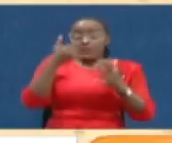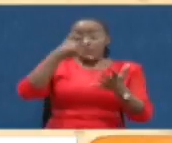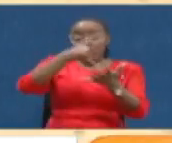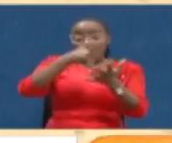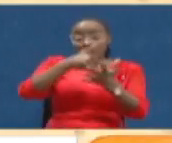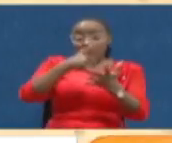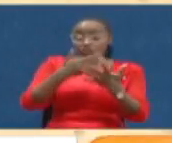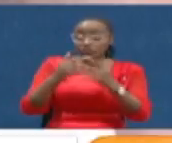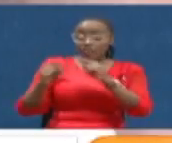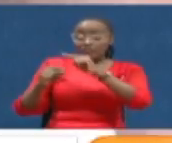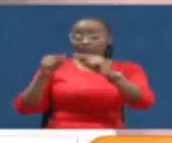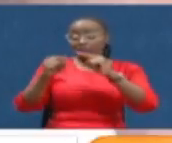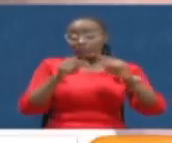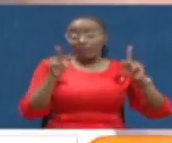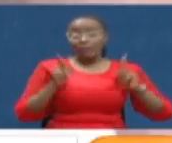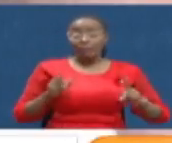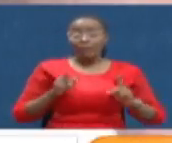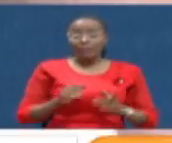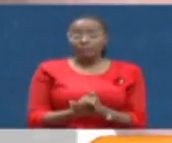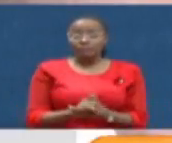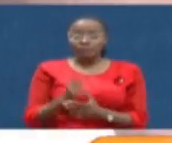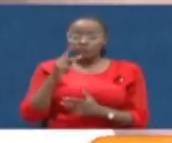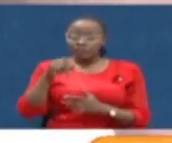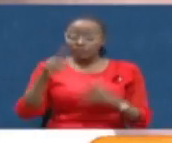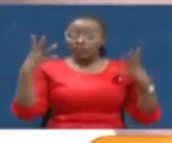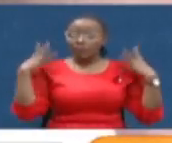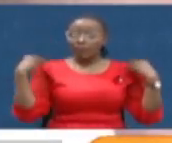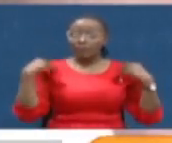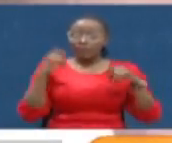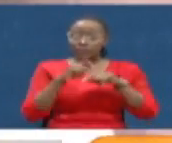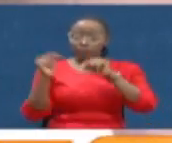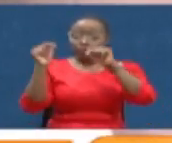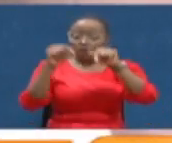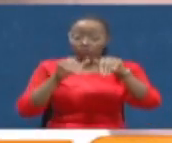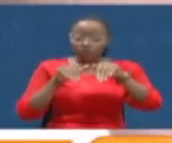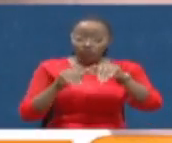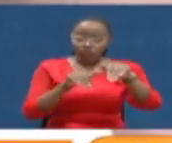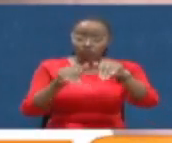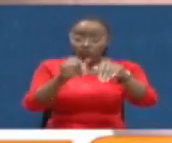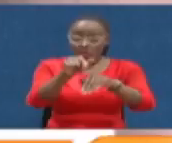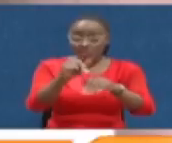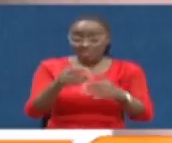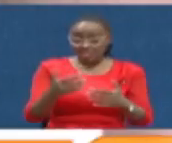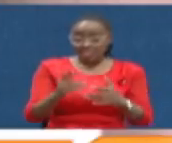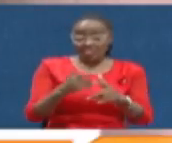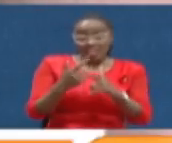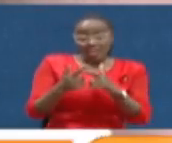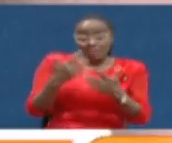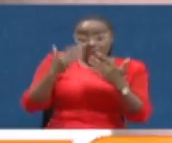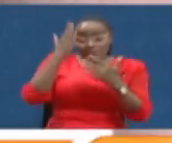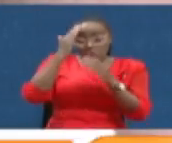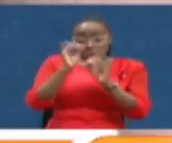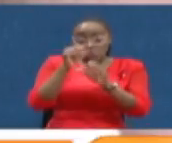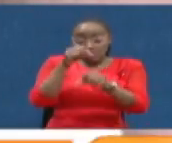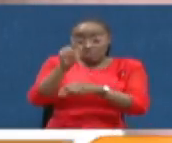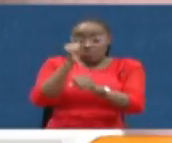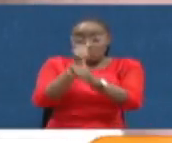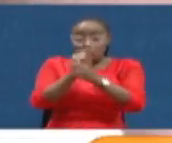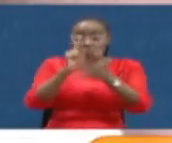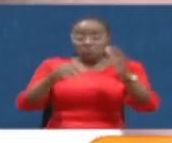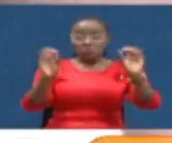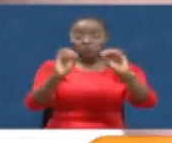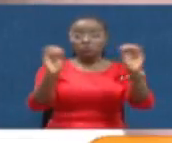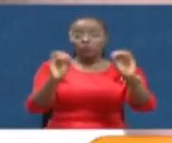wanaojihusisha na uhalifu. Tupata wanafanya mazoezi, na ukija ukimfuatilizia huwezi jua anafanya mazoezi ya